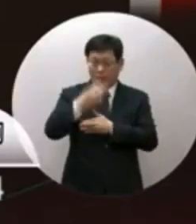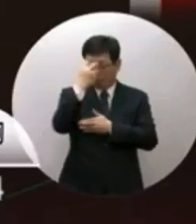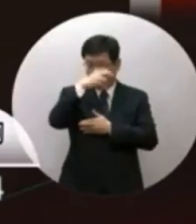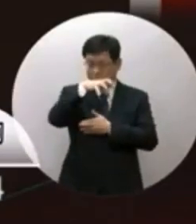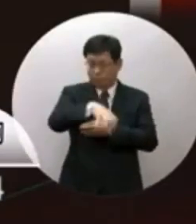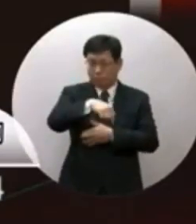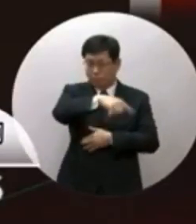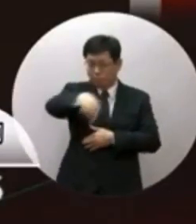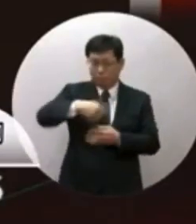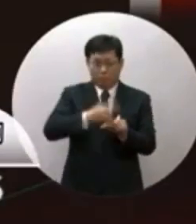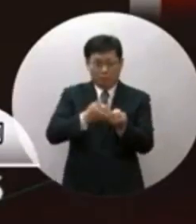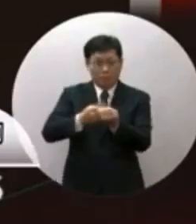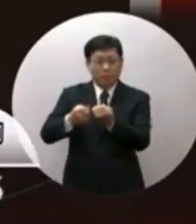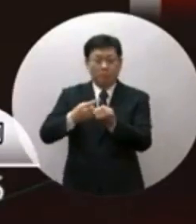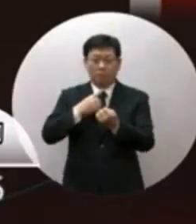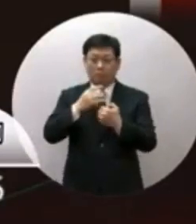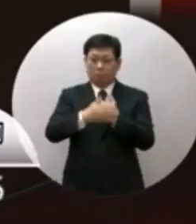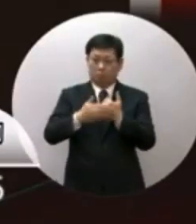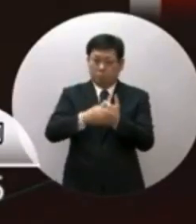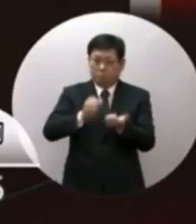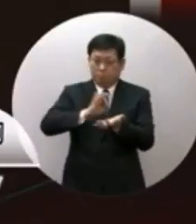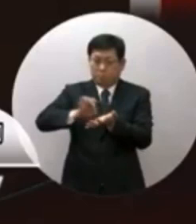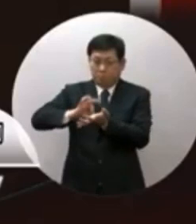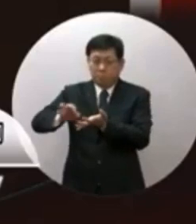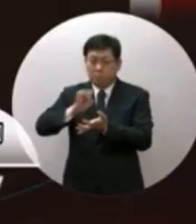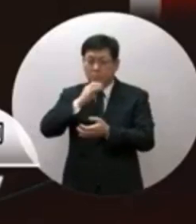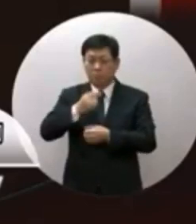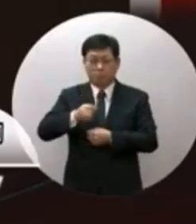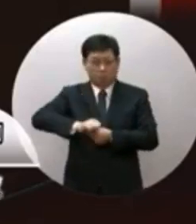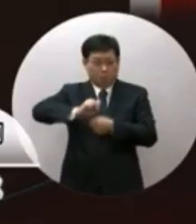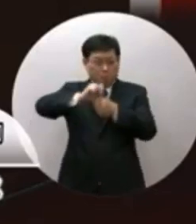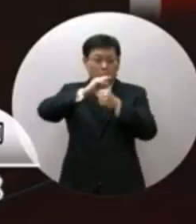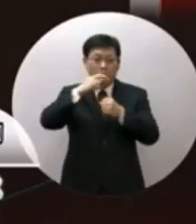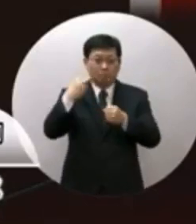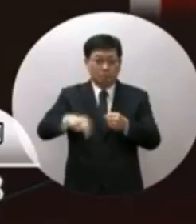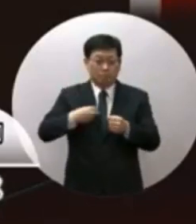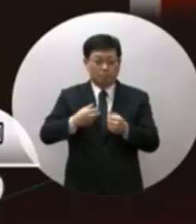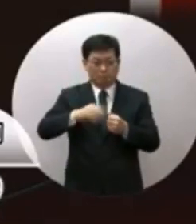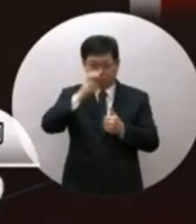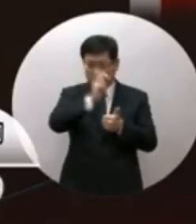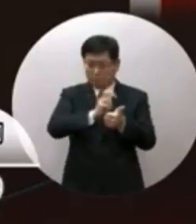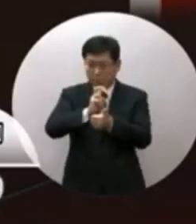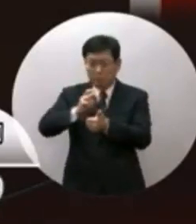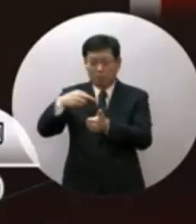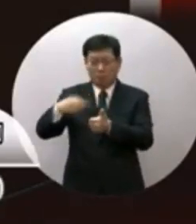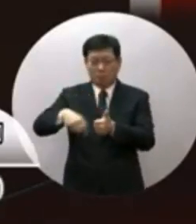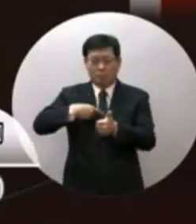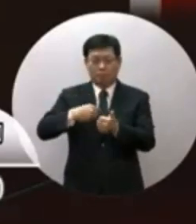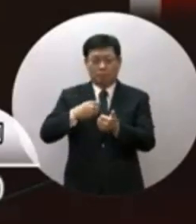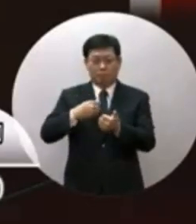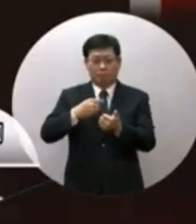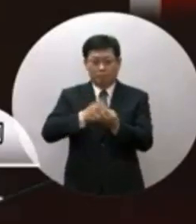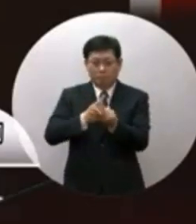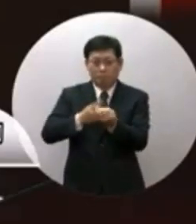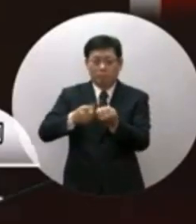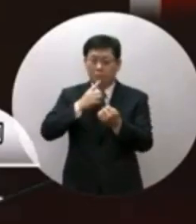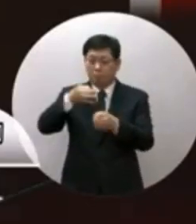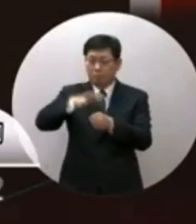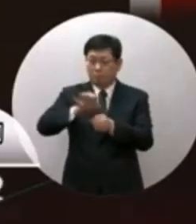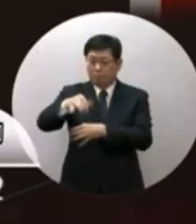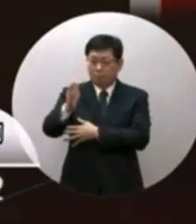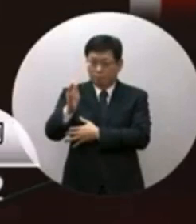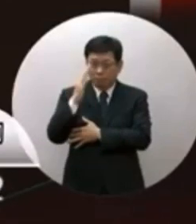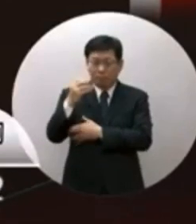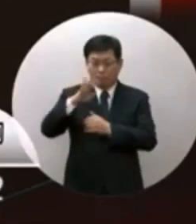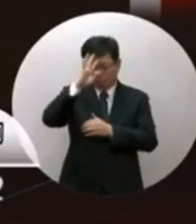场所等的违运及增设，以及提升疫情监测与检测能量，以及补助地方